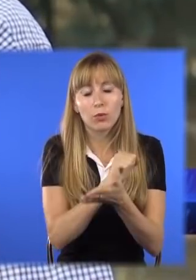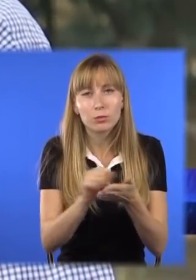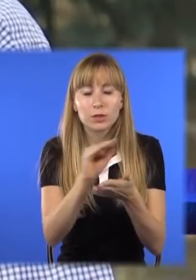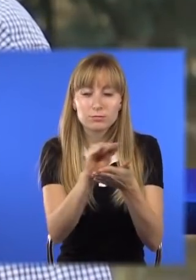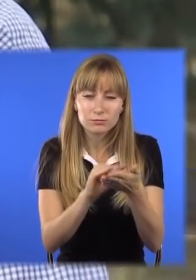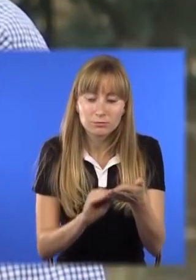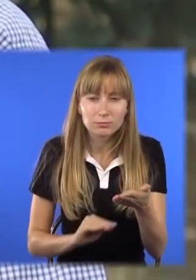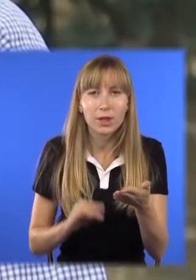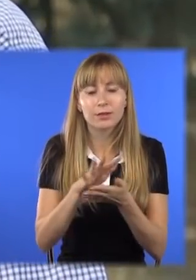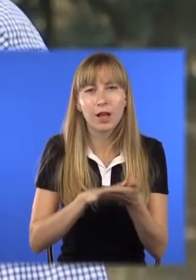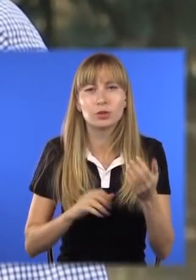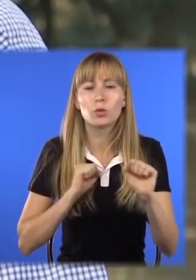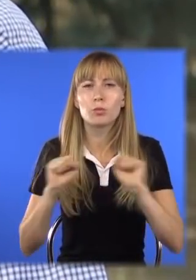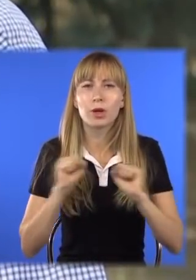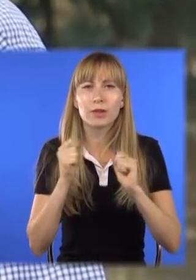предоставления управляющей компании, где